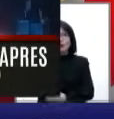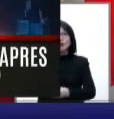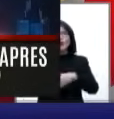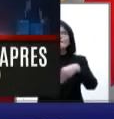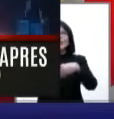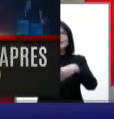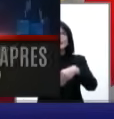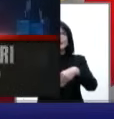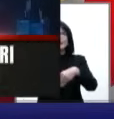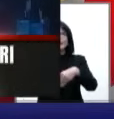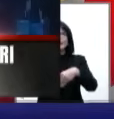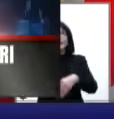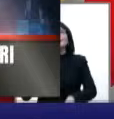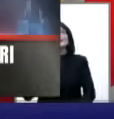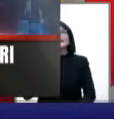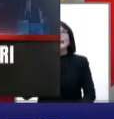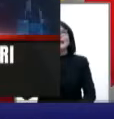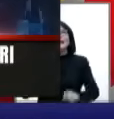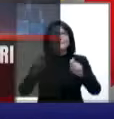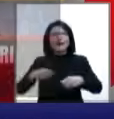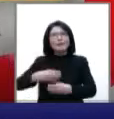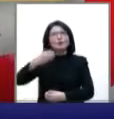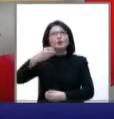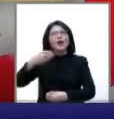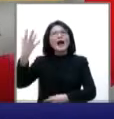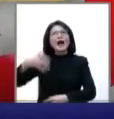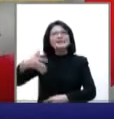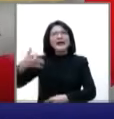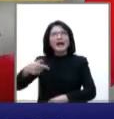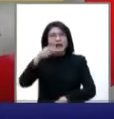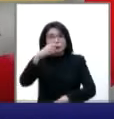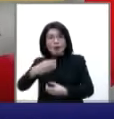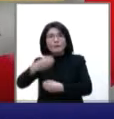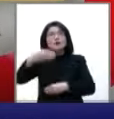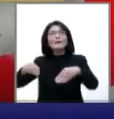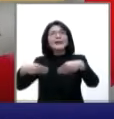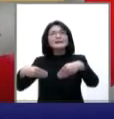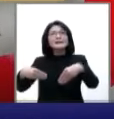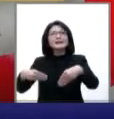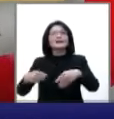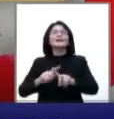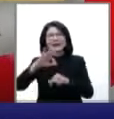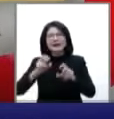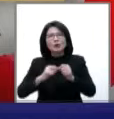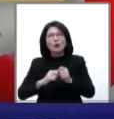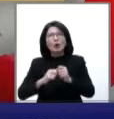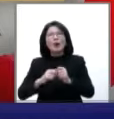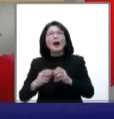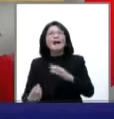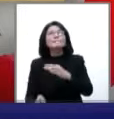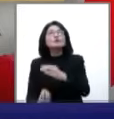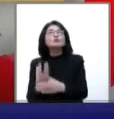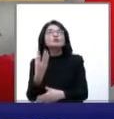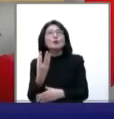kemudian juga serangan ini ee kemudian di e tambah lagi dengan mengatakan masih mengenai ijazah palsu dan sebagainya Nah